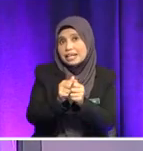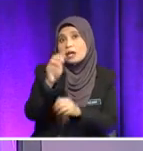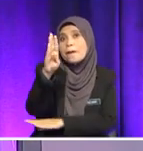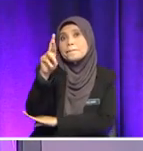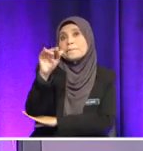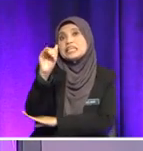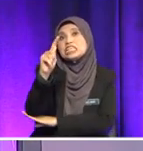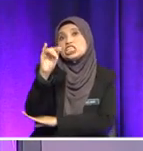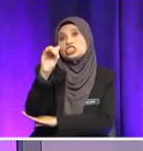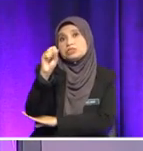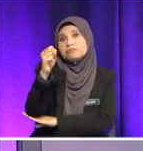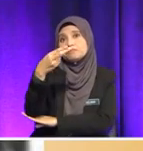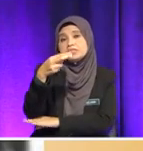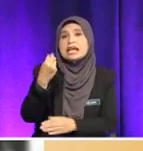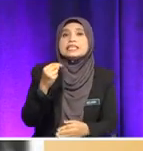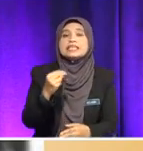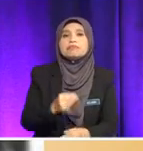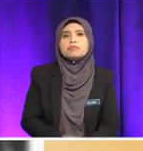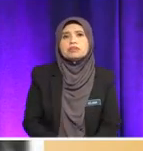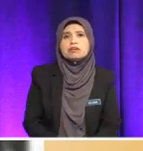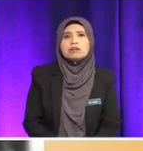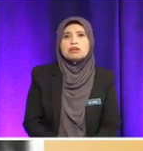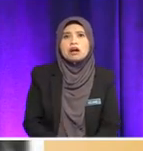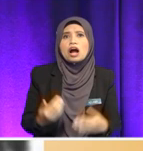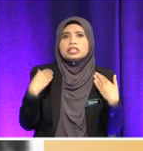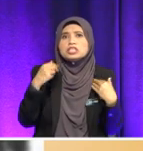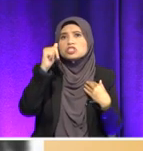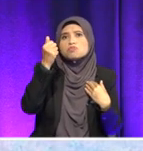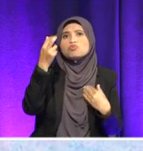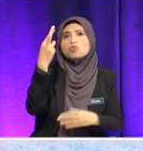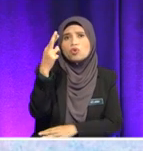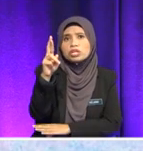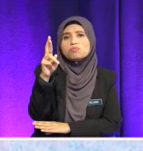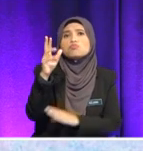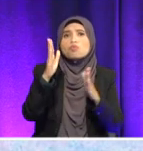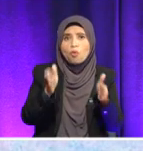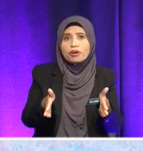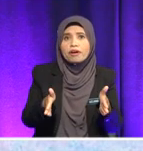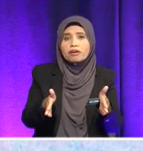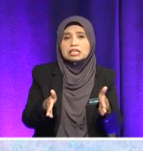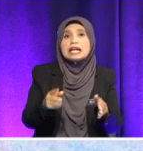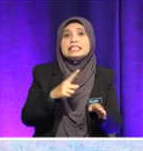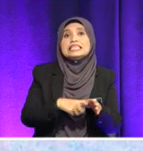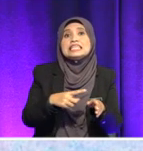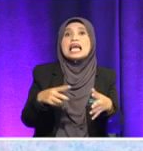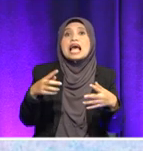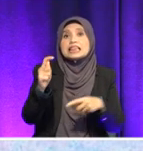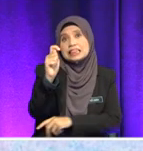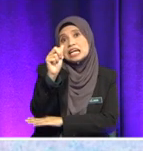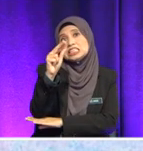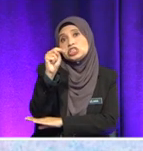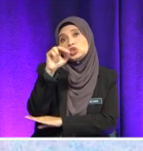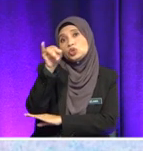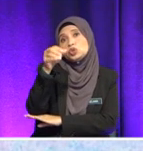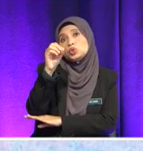ini adalah ilustrasi Bagaimana keadaan di Tanjung Pagar 10.000 uang ya waktu itu 10.000 Wah Oke jadi ini perjalanan yang